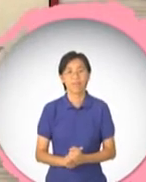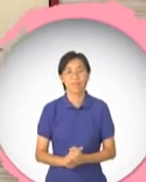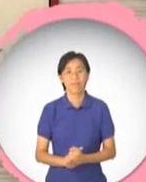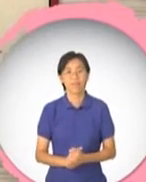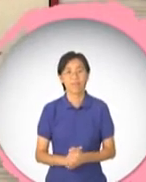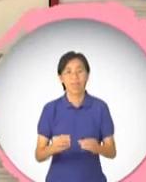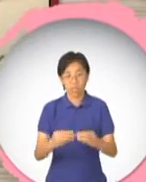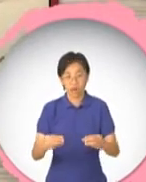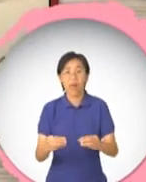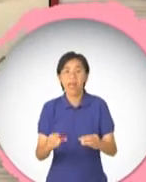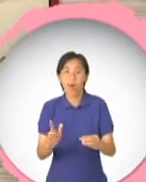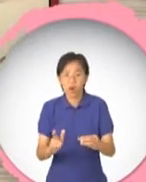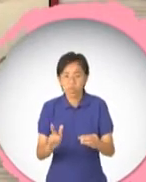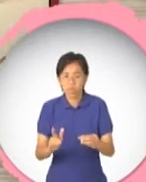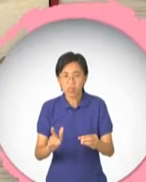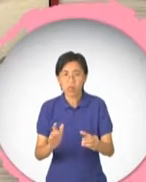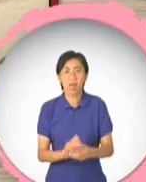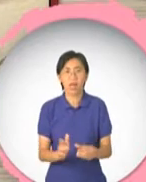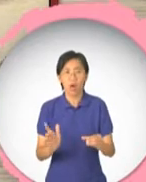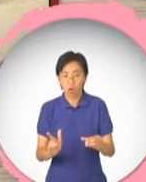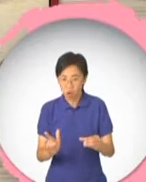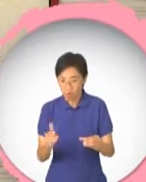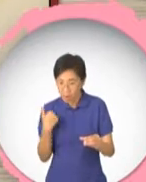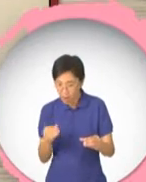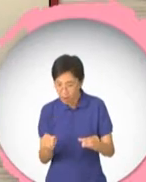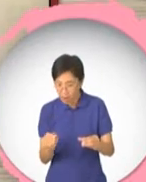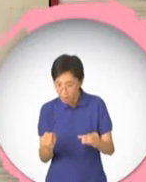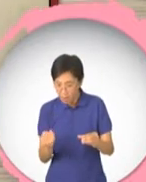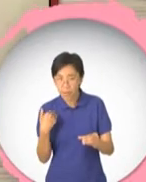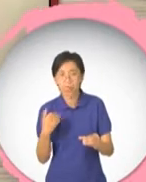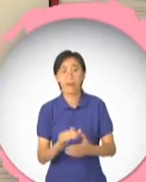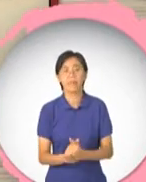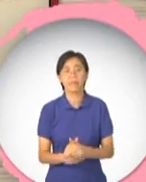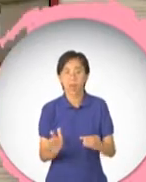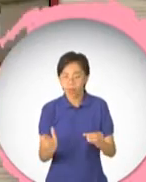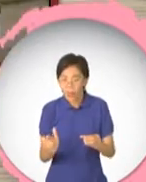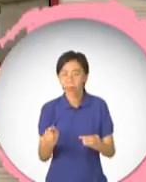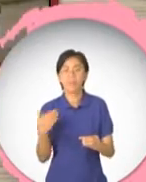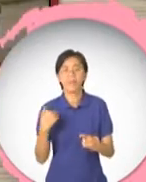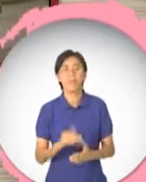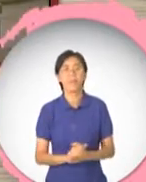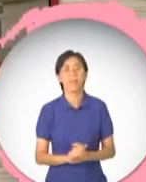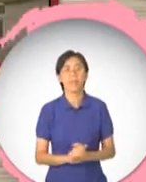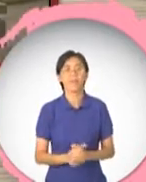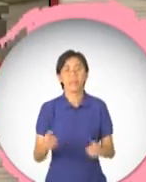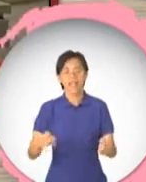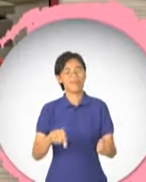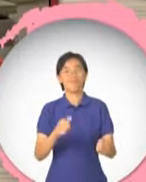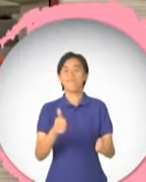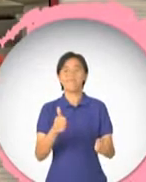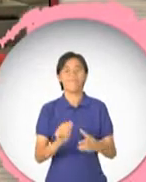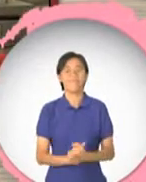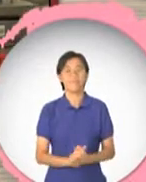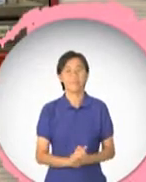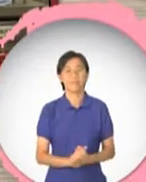ค่ะนะคะว่ามันจะมีรอยนึงสปริงตัวขึ้นเหมือนกันแต่ขึ้นแบบ ช้า ค่ะ ครับผม ใช้ได้แล้ว ได้แล้วพร้อมทอดใช่ไหม